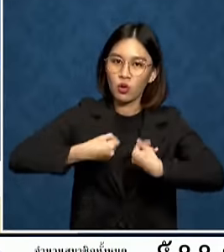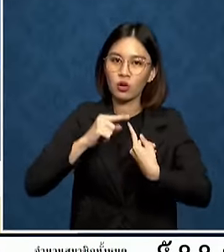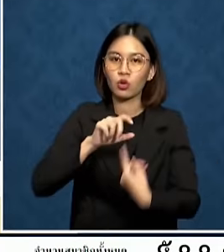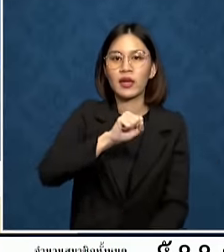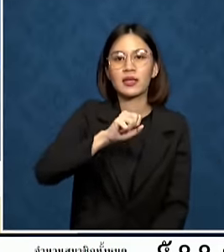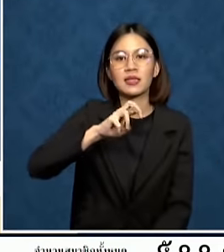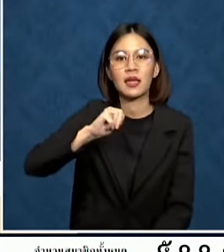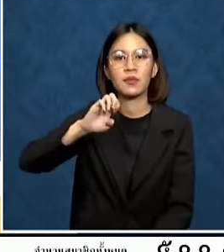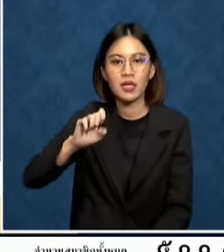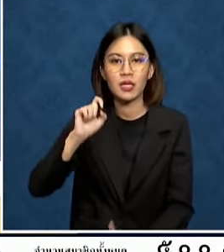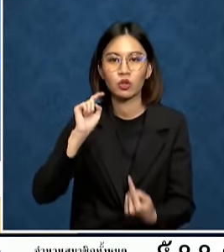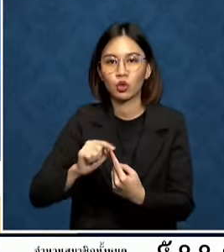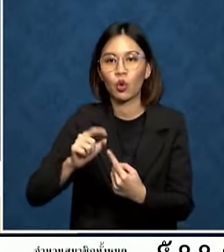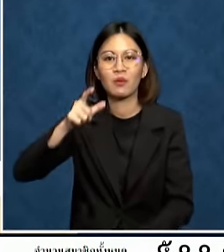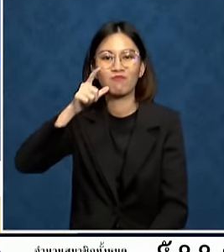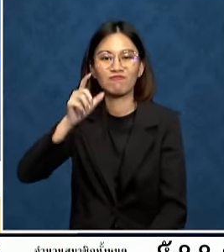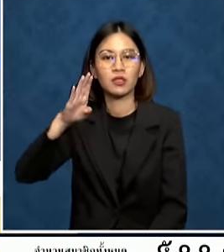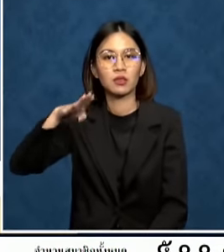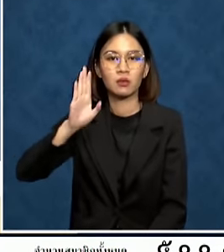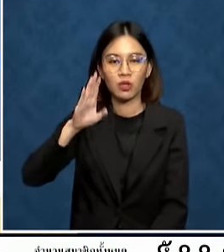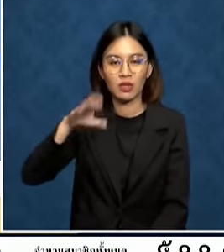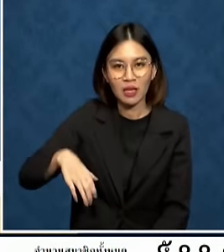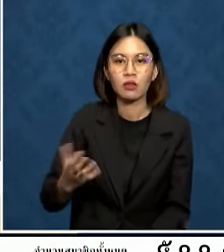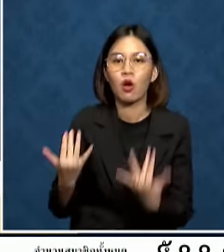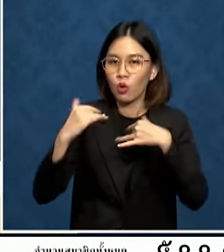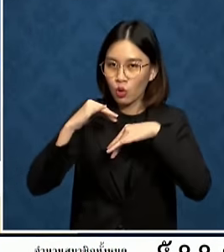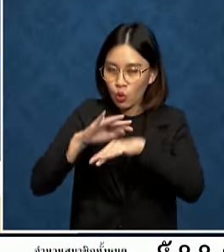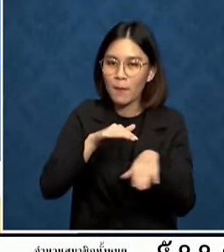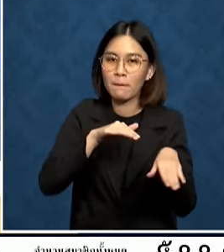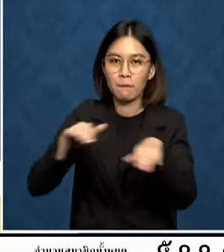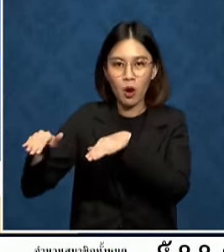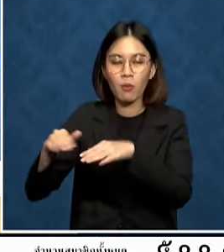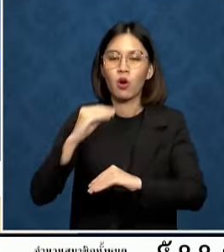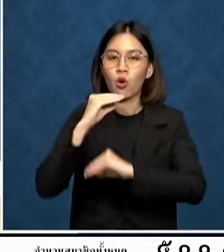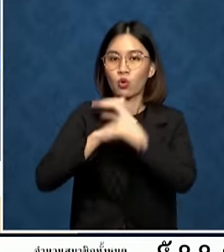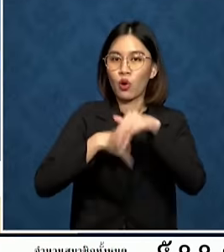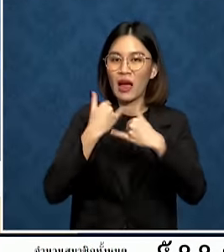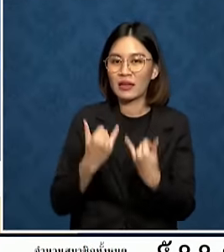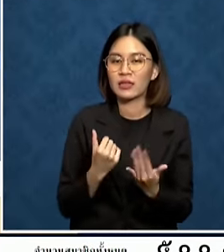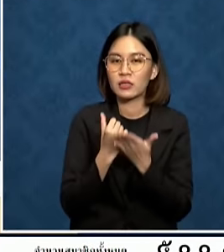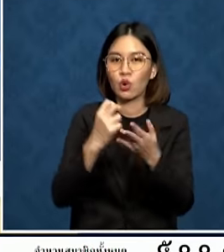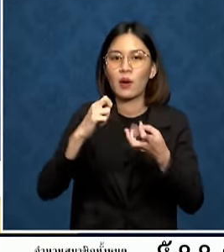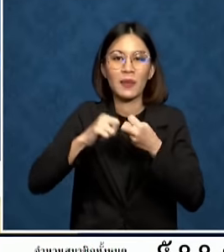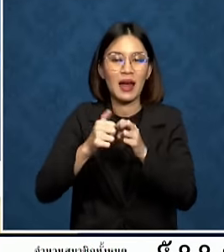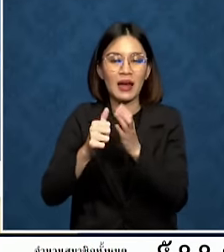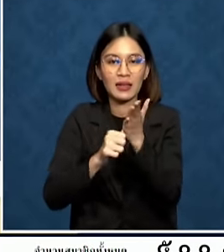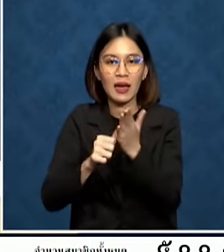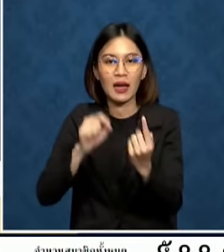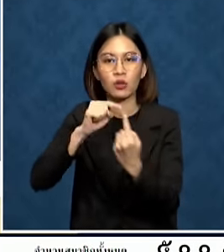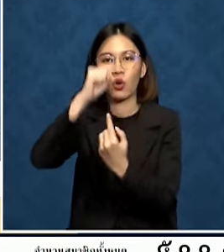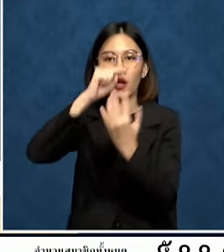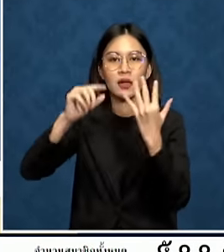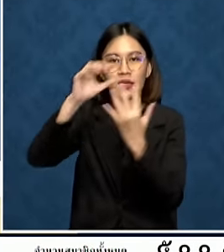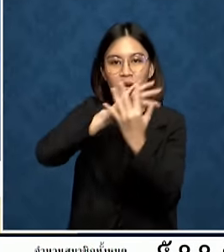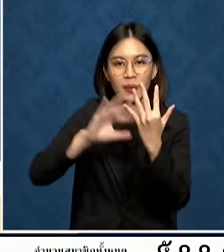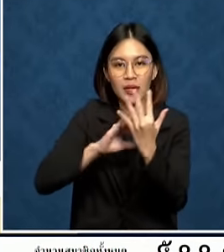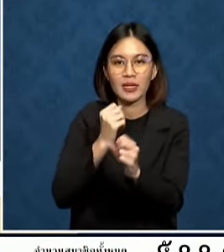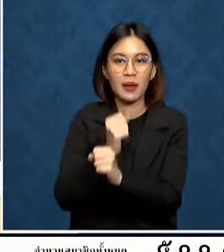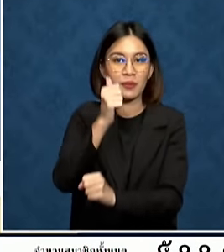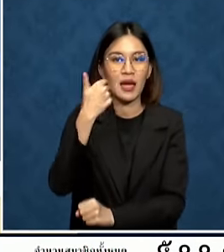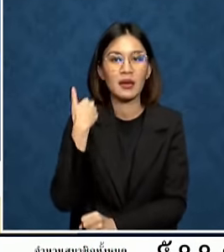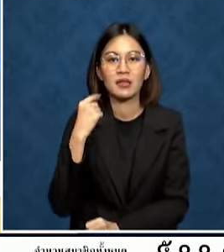SMEจนถึงรายใดพร้อมเข้าเล่นตลาดนี้โครงการนี้ยังจะช่วยแก้ปัญหาใหญ่ๆของประเทศไปพร้อมกัน 3เรื่องนะ